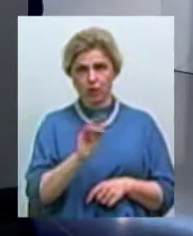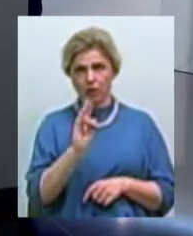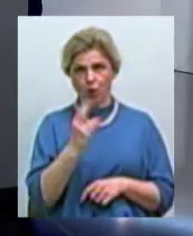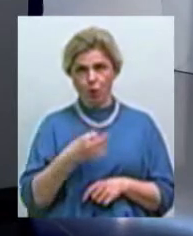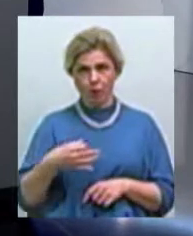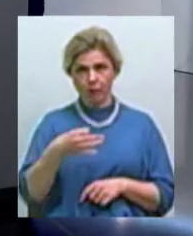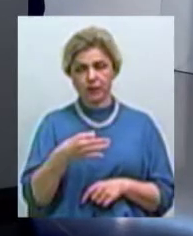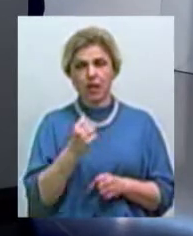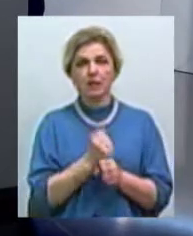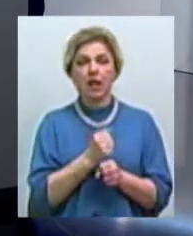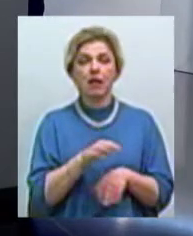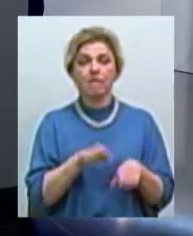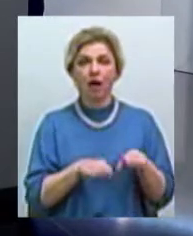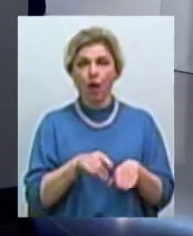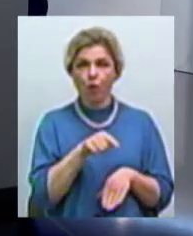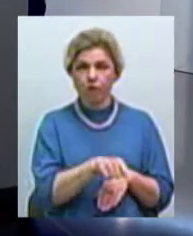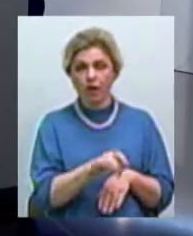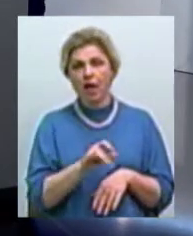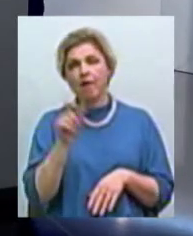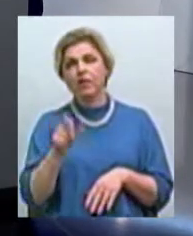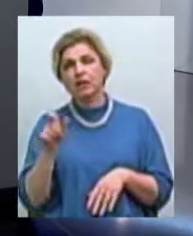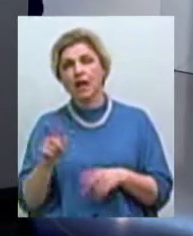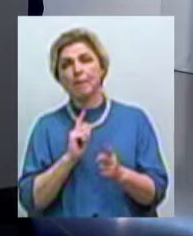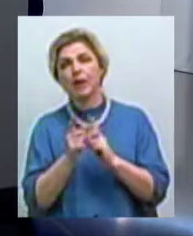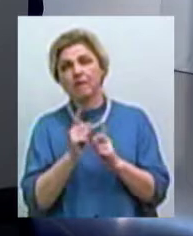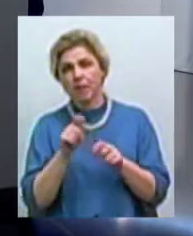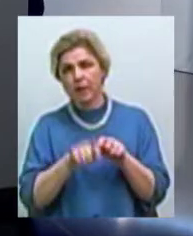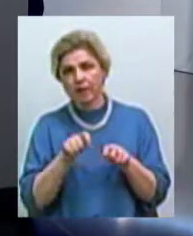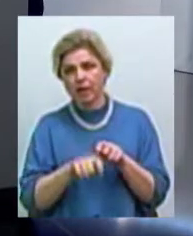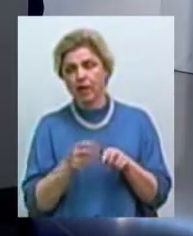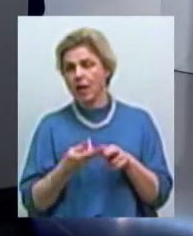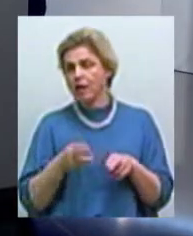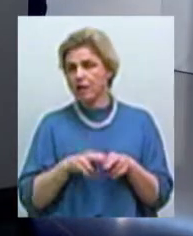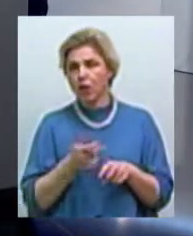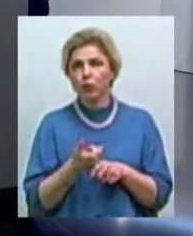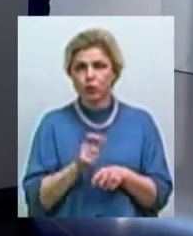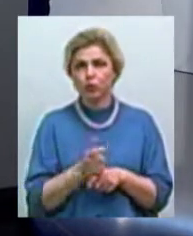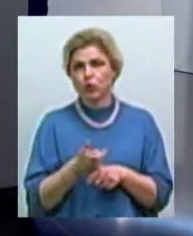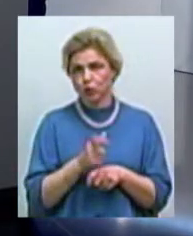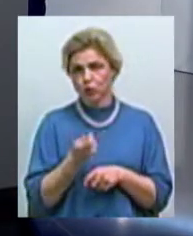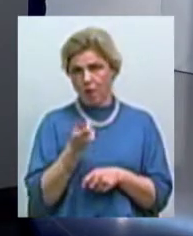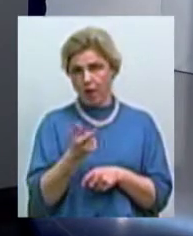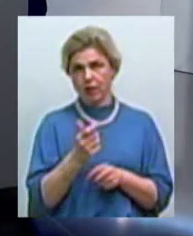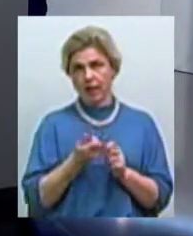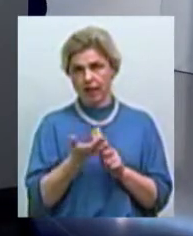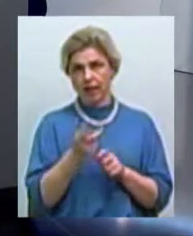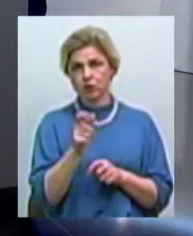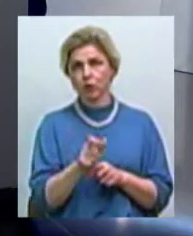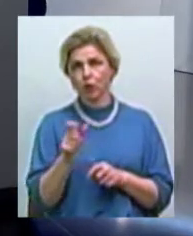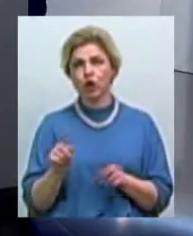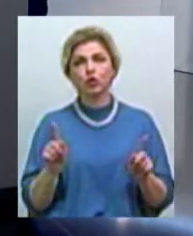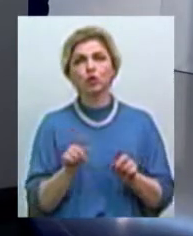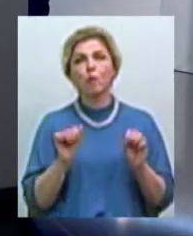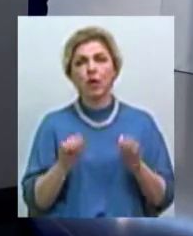габаритно-ваговий контроль, і пасажирські перевезення перевіряють. Це дуже мала кількість людей для того, щоб ми